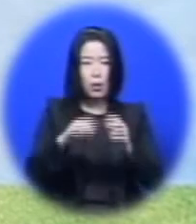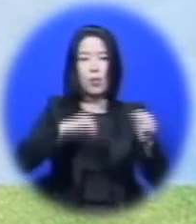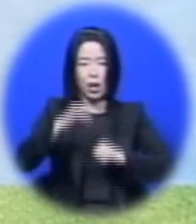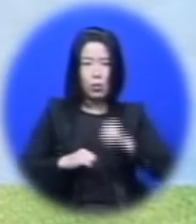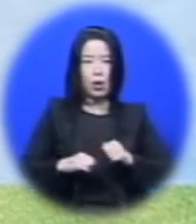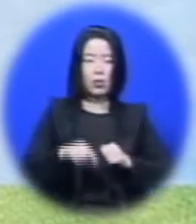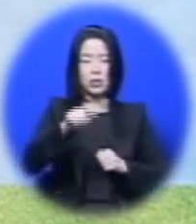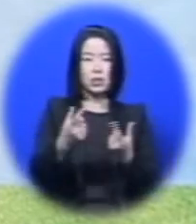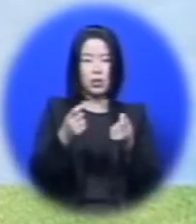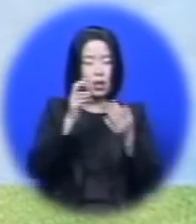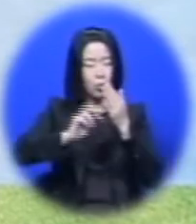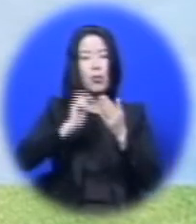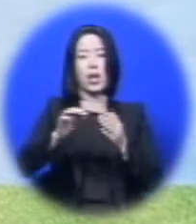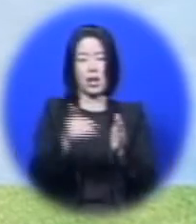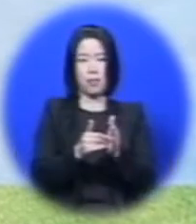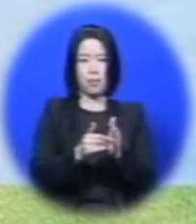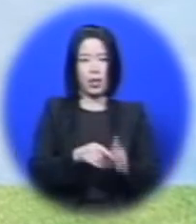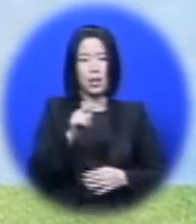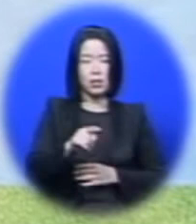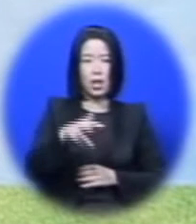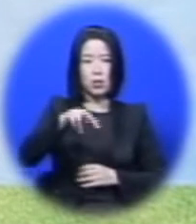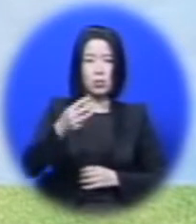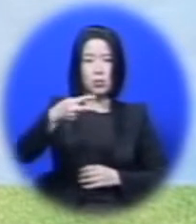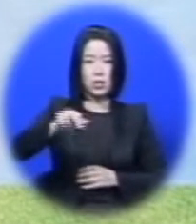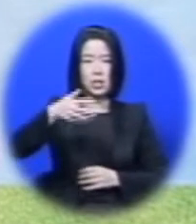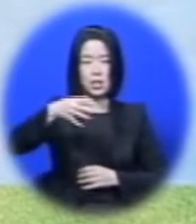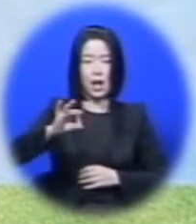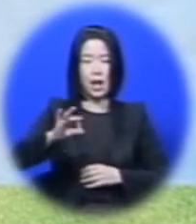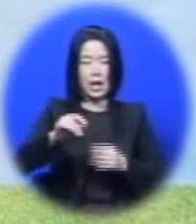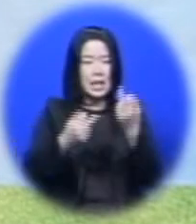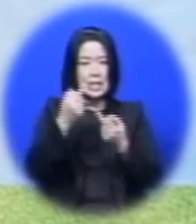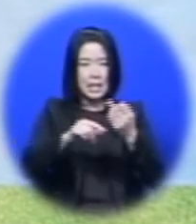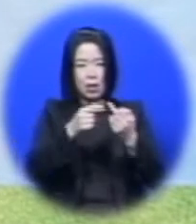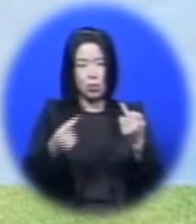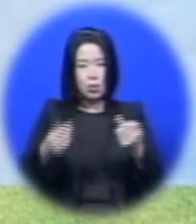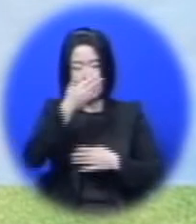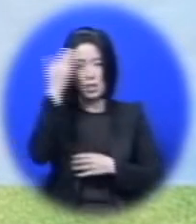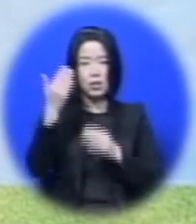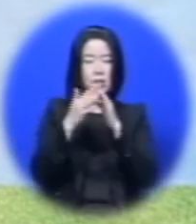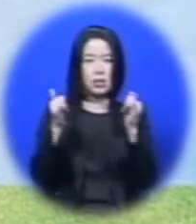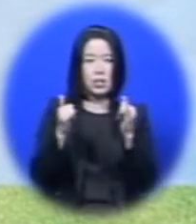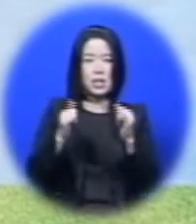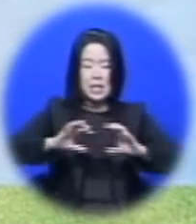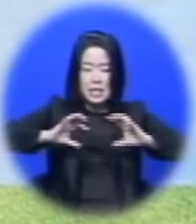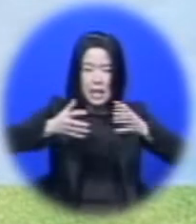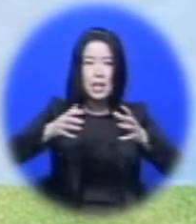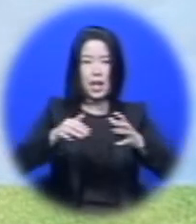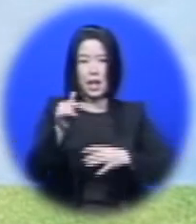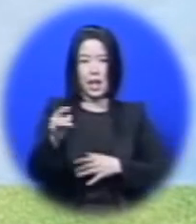카루소처럼 노래를 불렀다. 바로 그것이 조지아의 산골 청년이 오늘날 세계의 헤이즈가 된